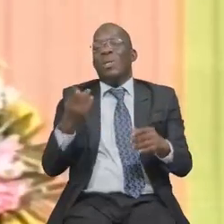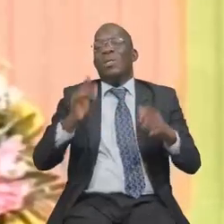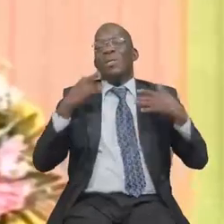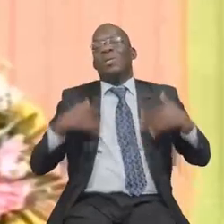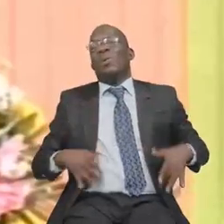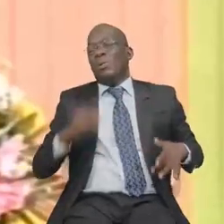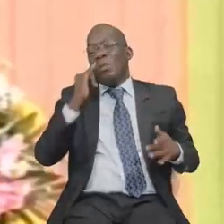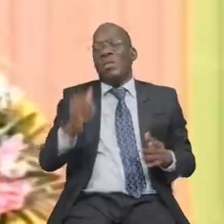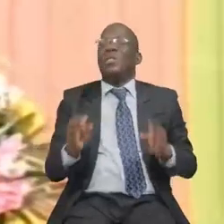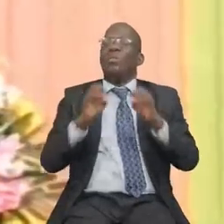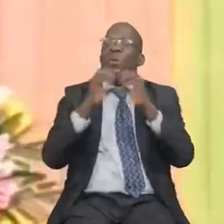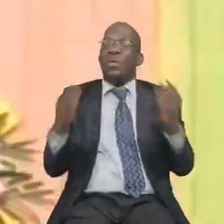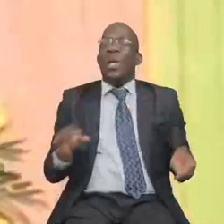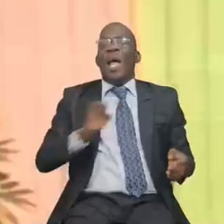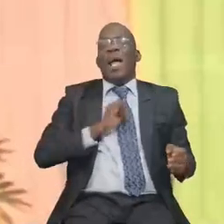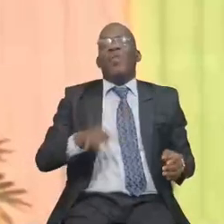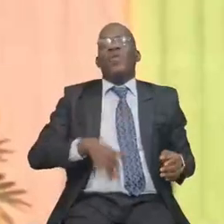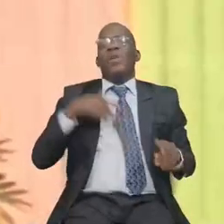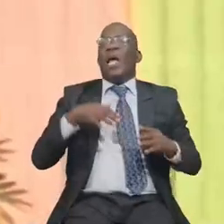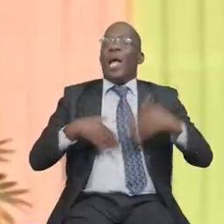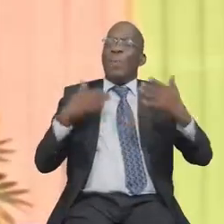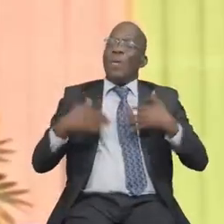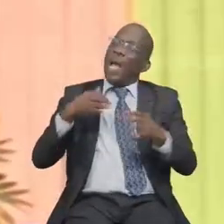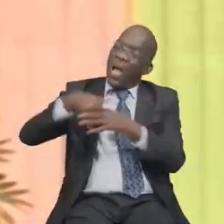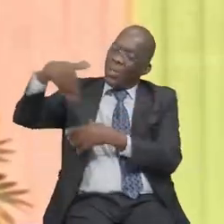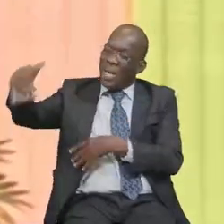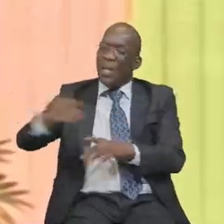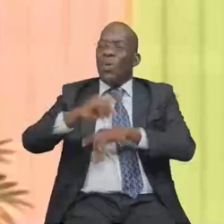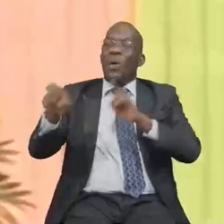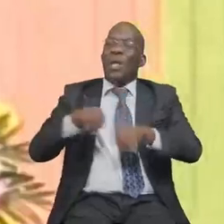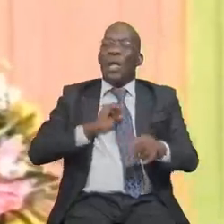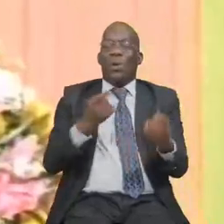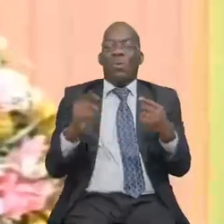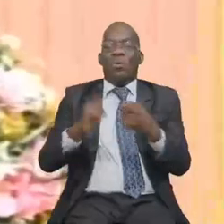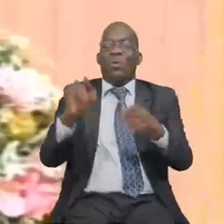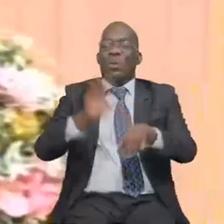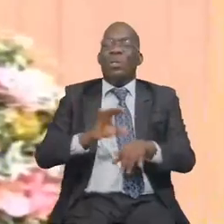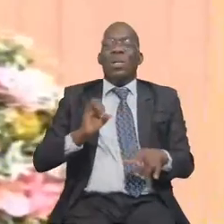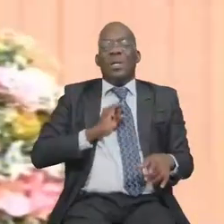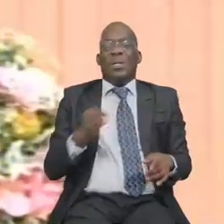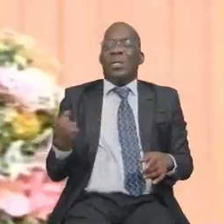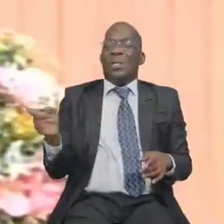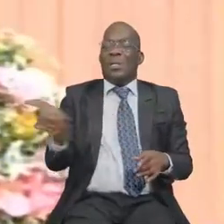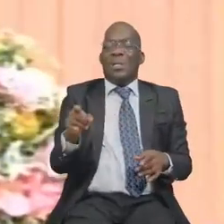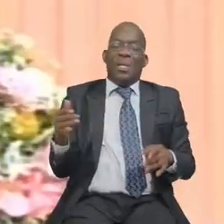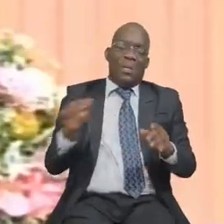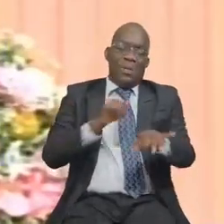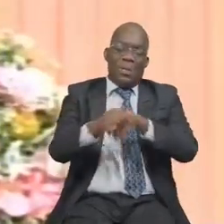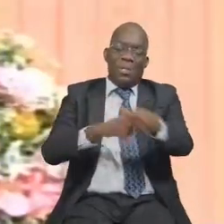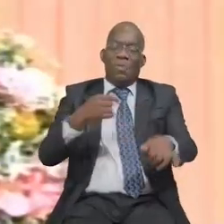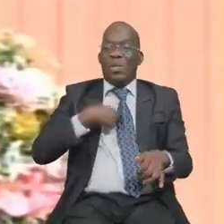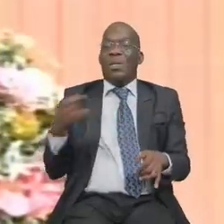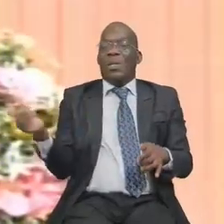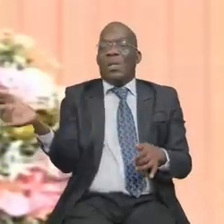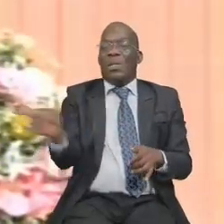au dehors. Mais quand je viens dans l'église, c'est comme si je ne sais pas ce que j'ai fait. On me pousse par ici, on me drille par ici, on me provoque. Je